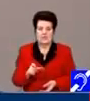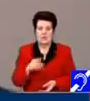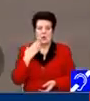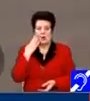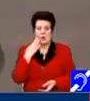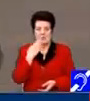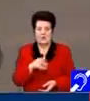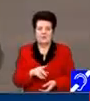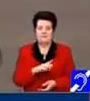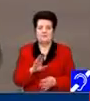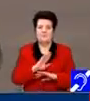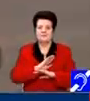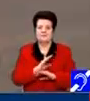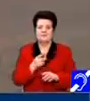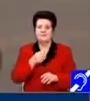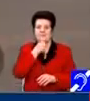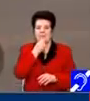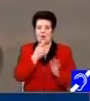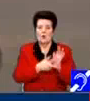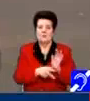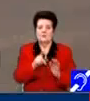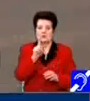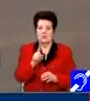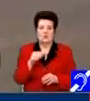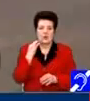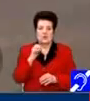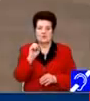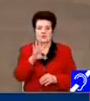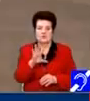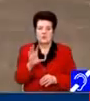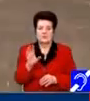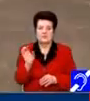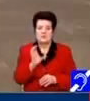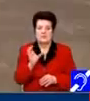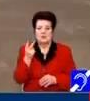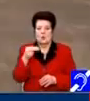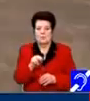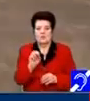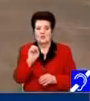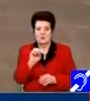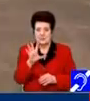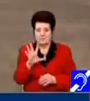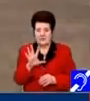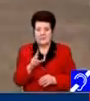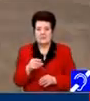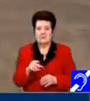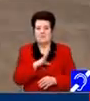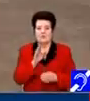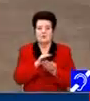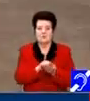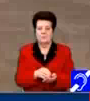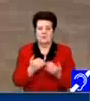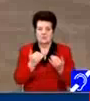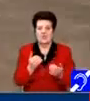a plecat la cele veșnice la vârsta de 81 de ani pe 15 septembrie 2015. Maestrul a fost înmormântat cu